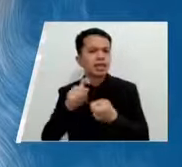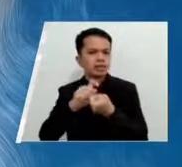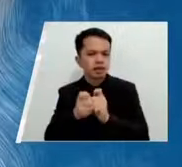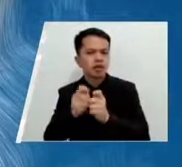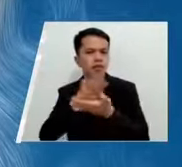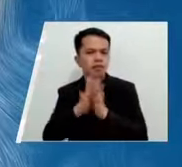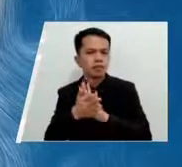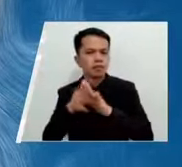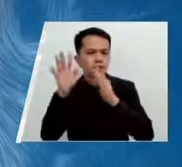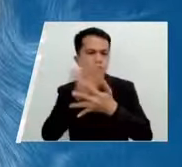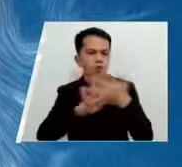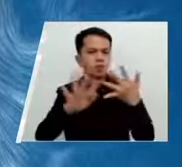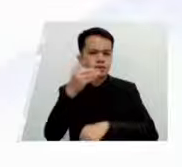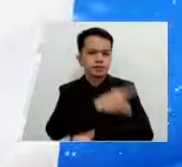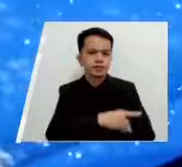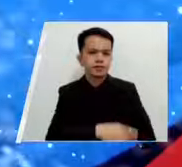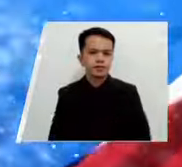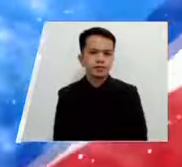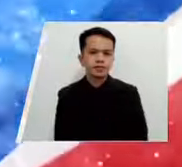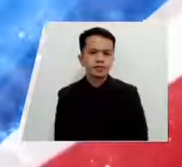araw.